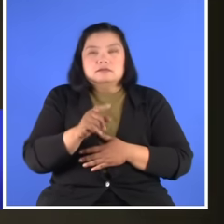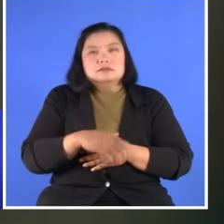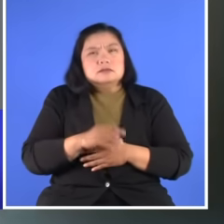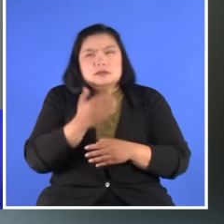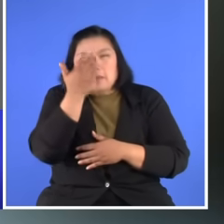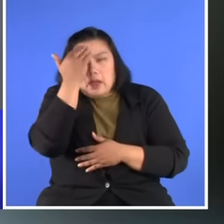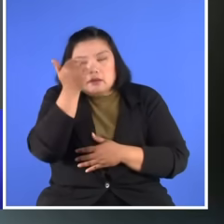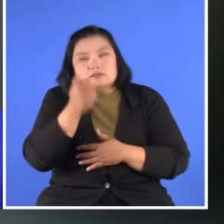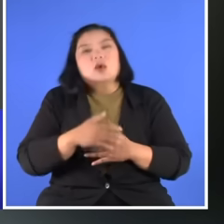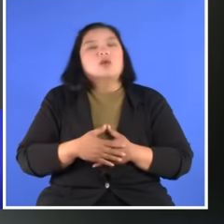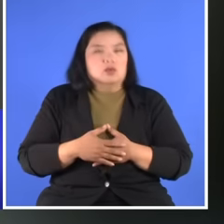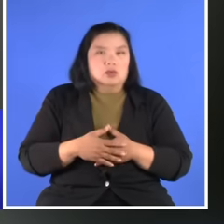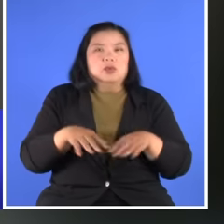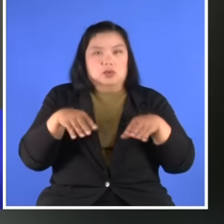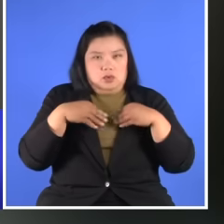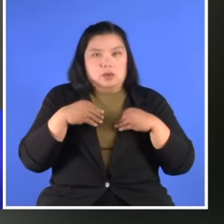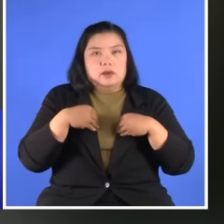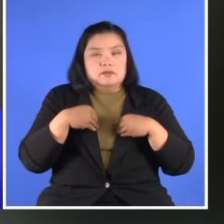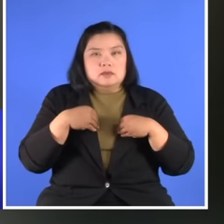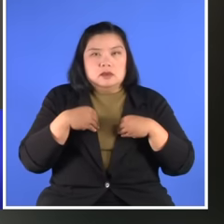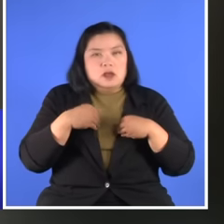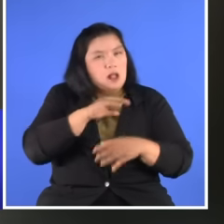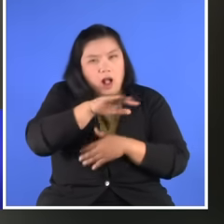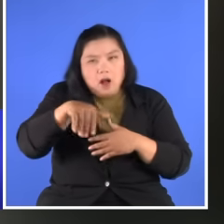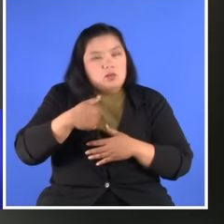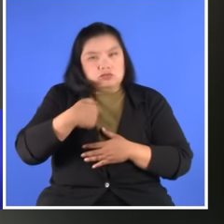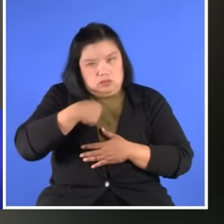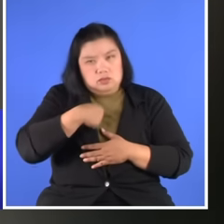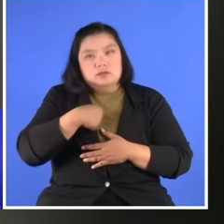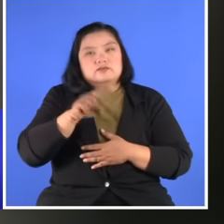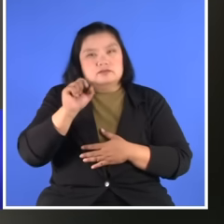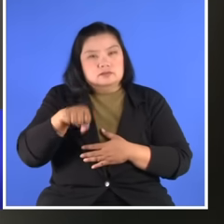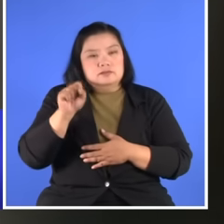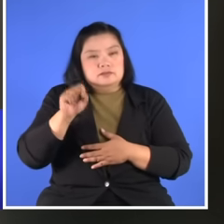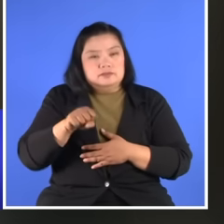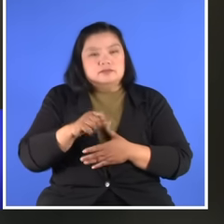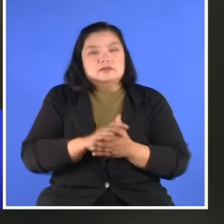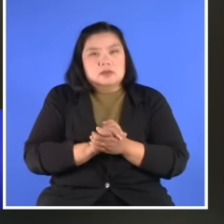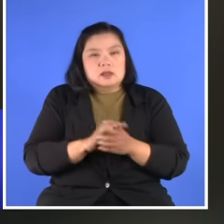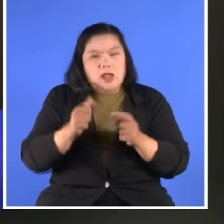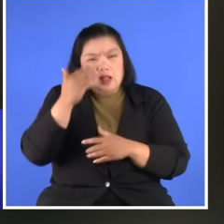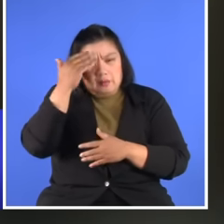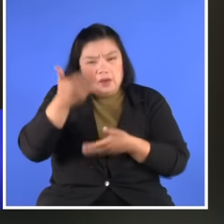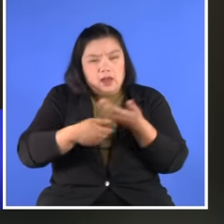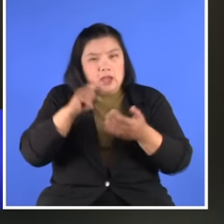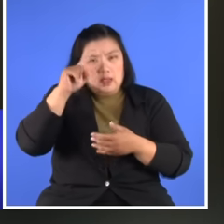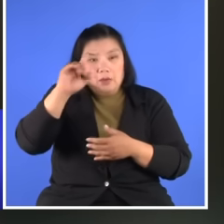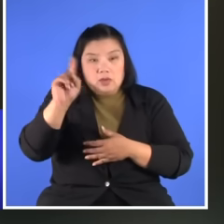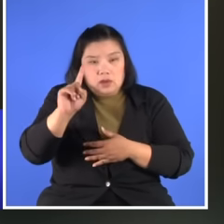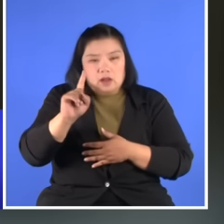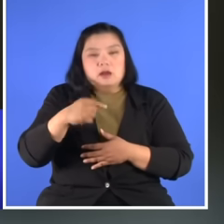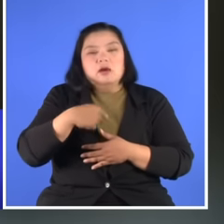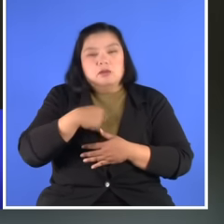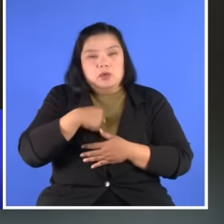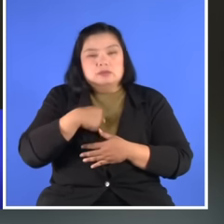ว่ายาบ้าที่ถูกล่อซื้อและก็ที่ค้นเจอเนี่ยในห้องนั้นน่ะเป็นของตัวเขาจริงส่วนที่ต้องมาเป็นพ่อค้ายาบ้าเพราะตัวเขาเนี่ย